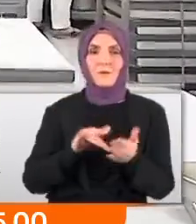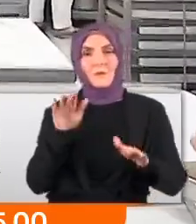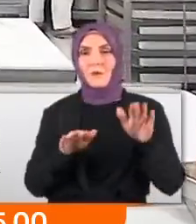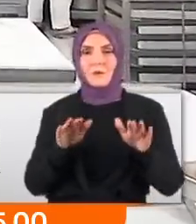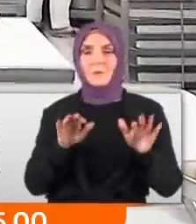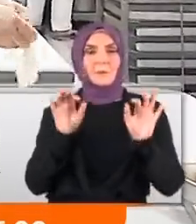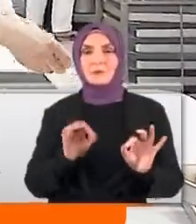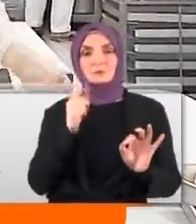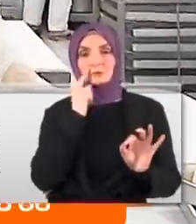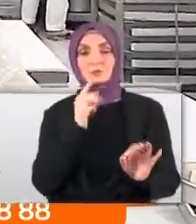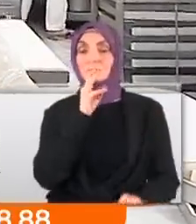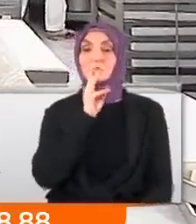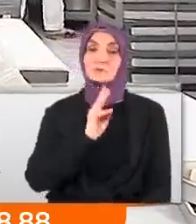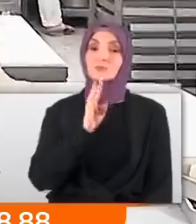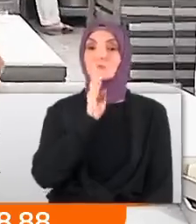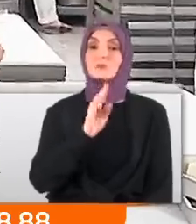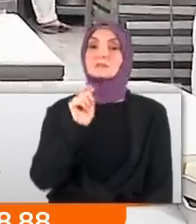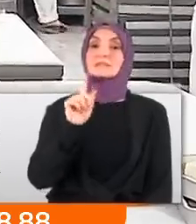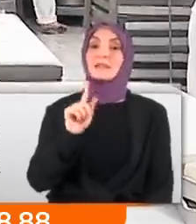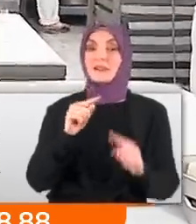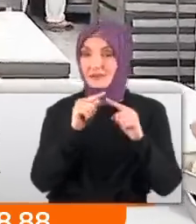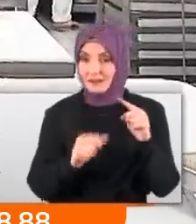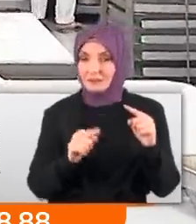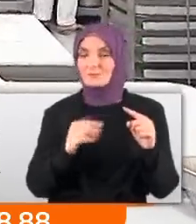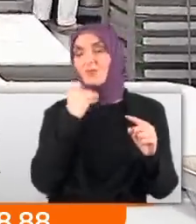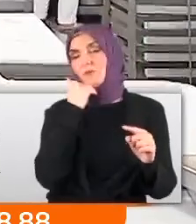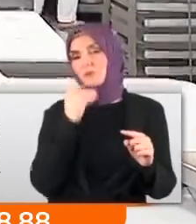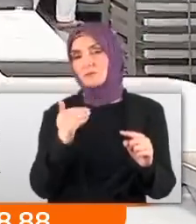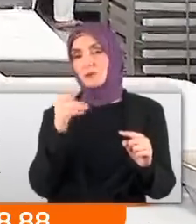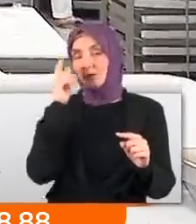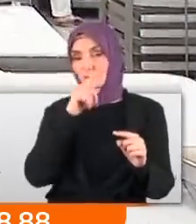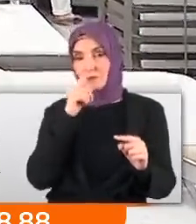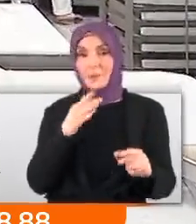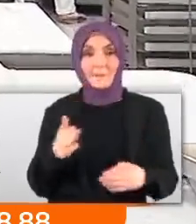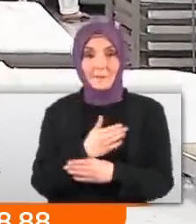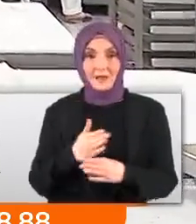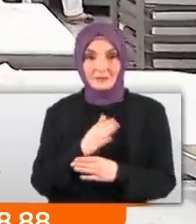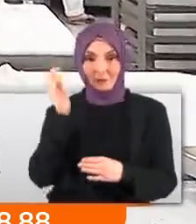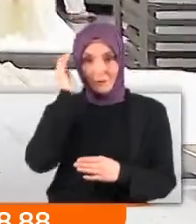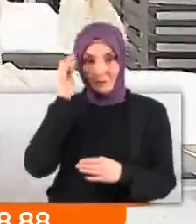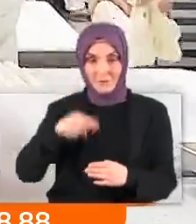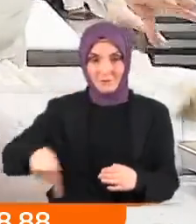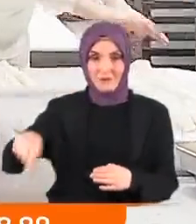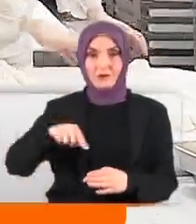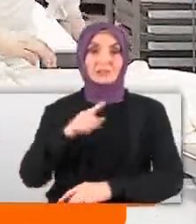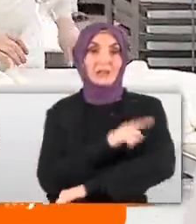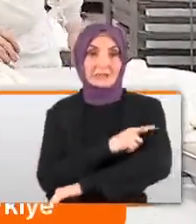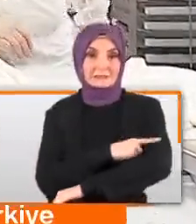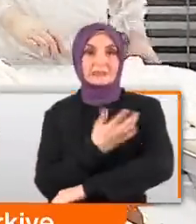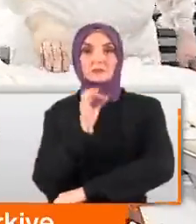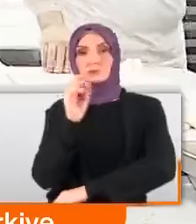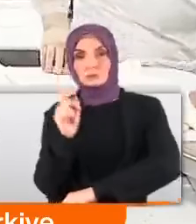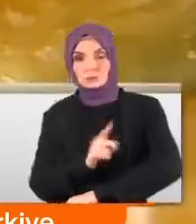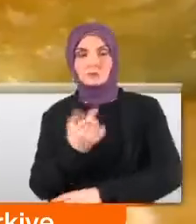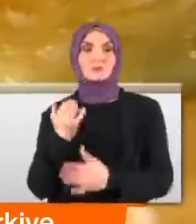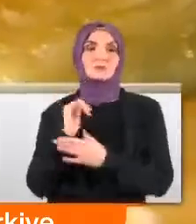başlamalı? 300-400'den aşağı olması zaten mümkün değil. Çünkü kullandığınız ham maddenin kalitesi ve oranı ve